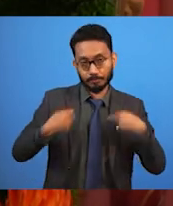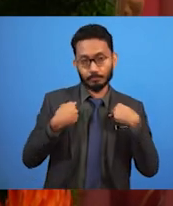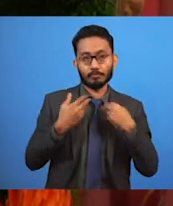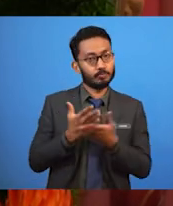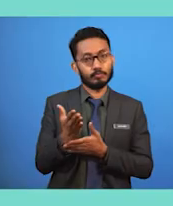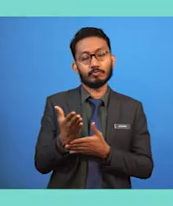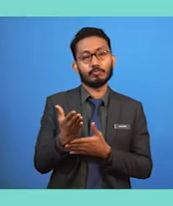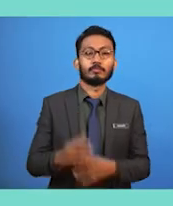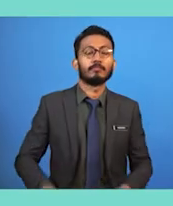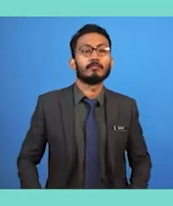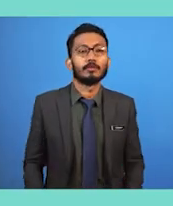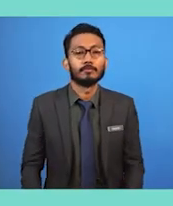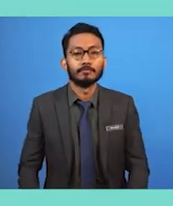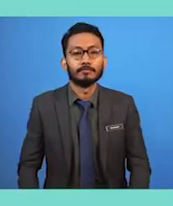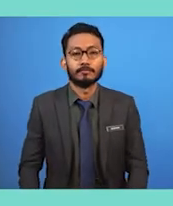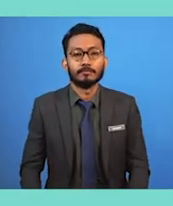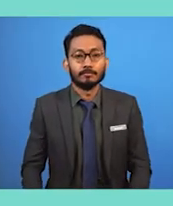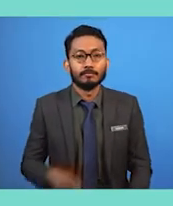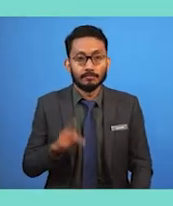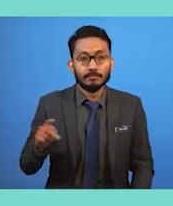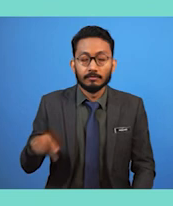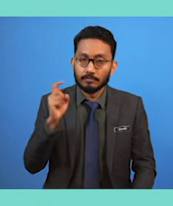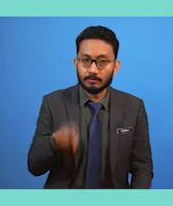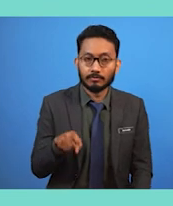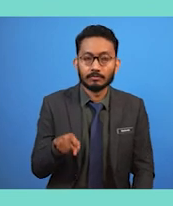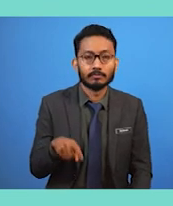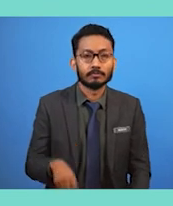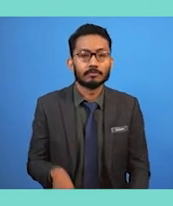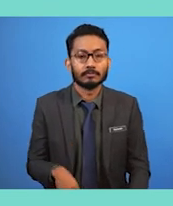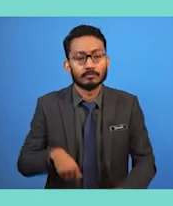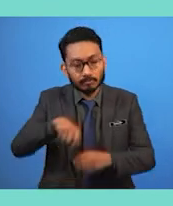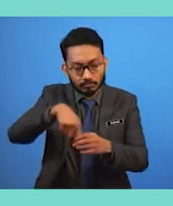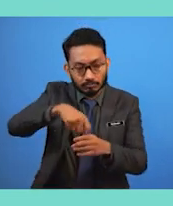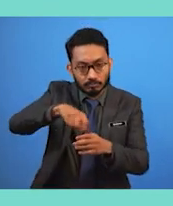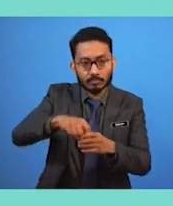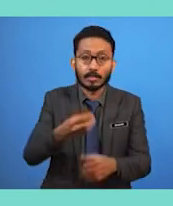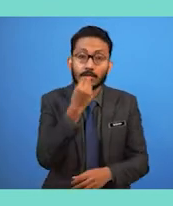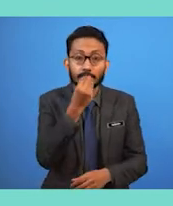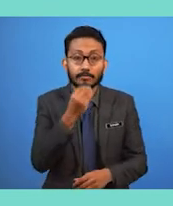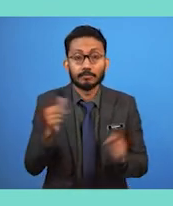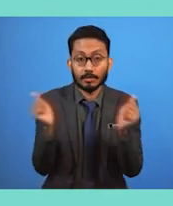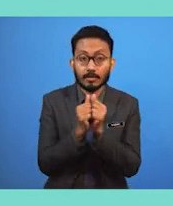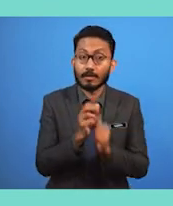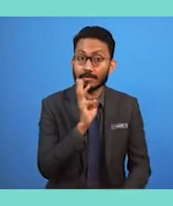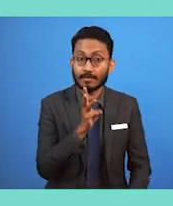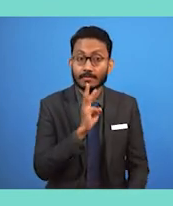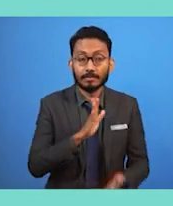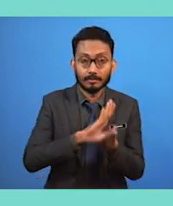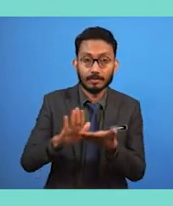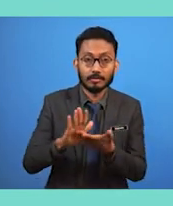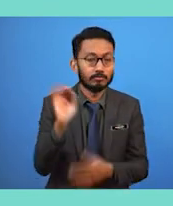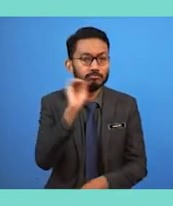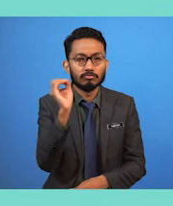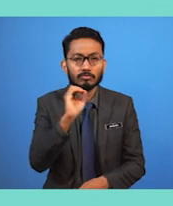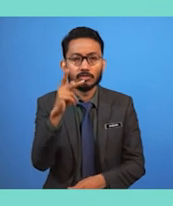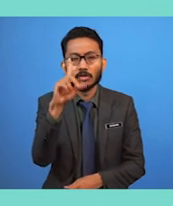spesies. Para pelajar perlu membancuhkan makanan dengan air bersih iaitu air tanpa